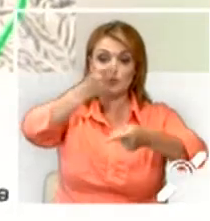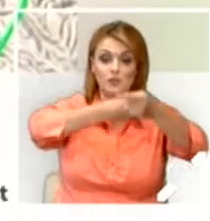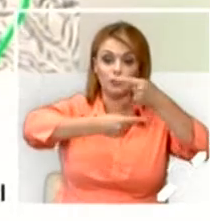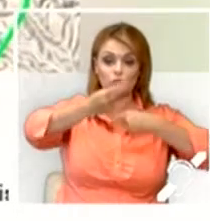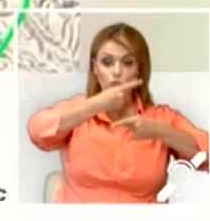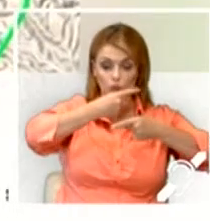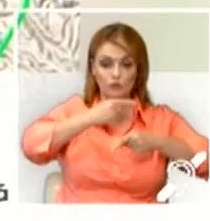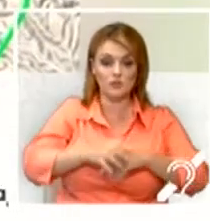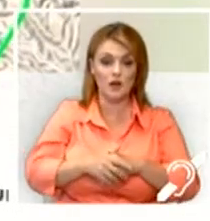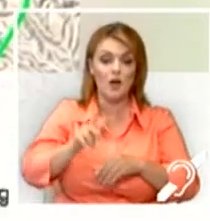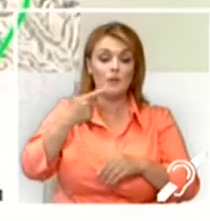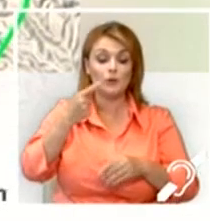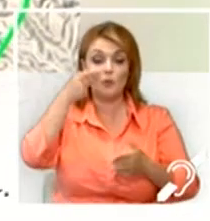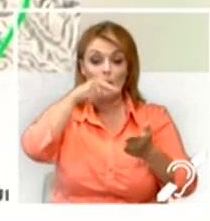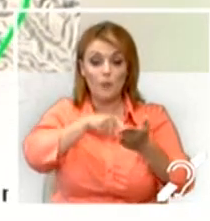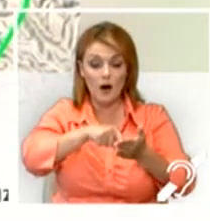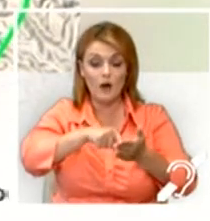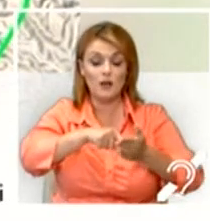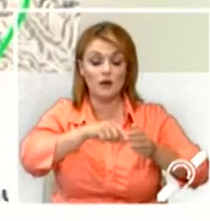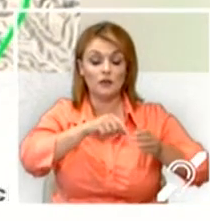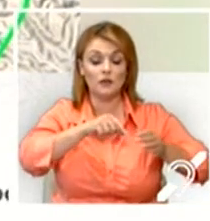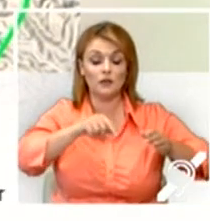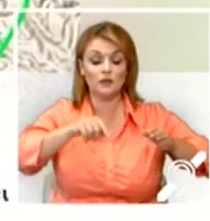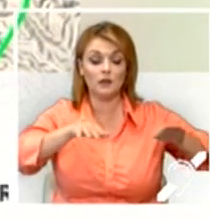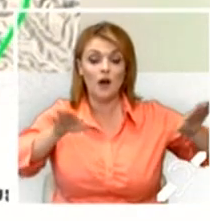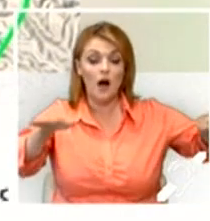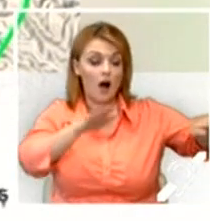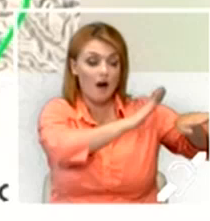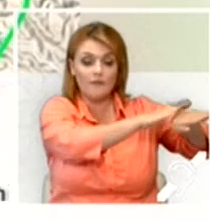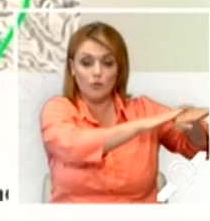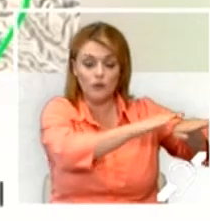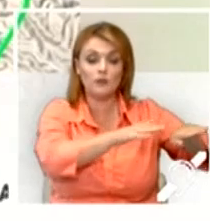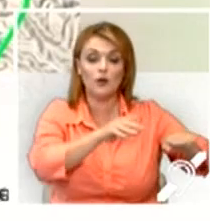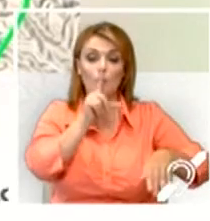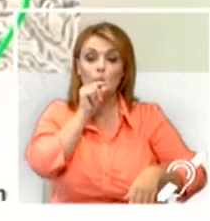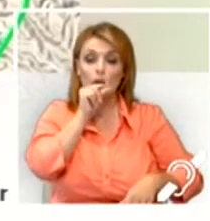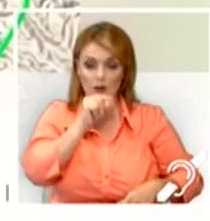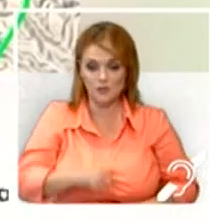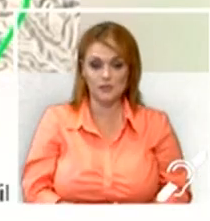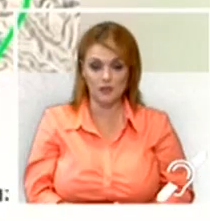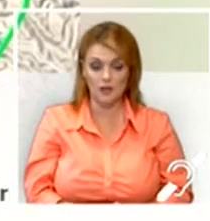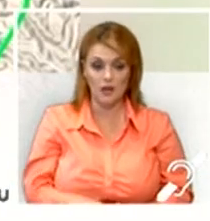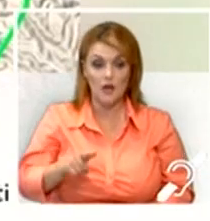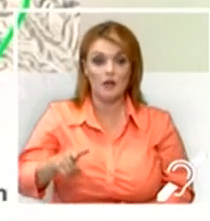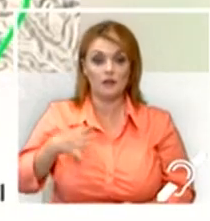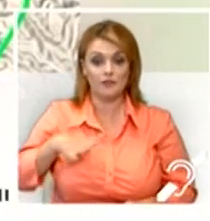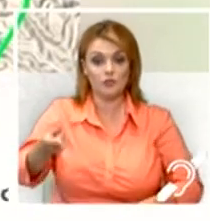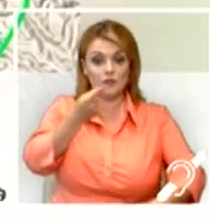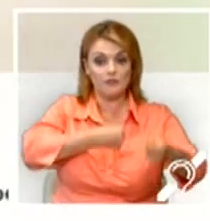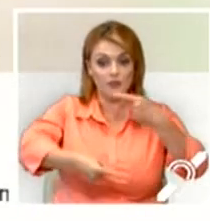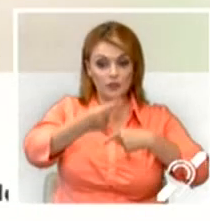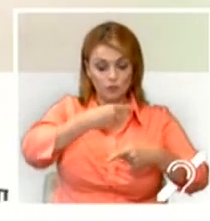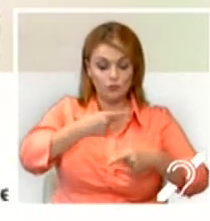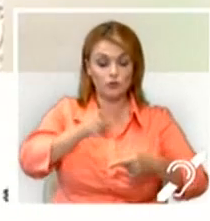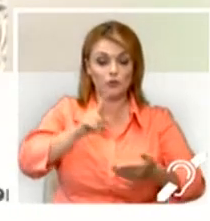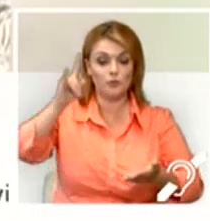lovit de o pasăre, astfel că echipajul a solicitat revenirea pe aeroport pentru verificări tehnice suplimentare. Aeronava a